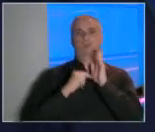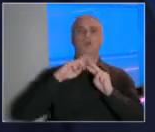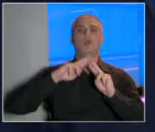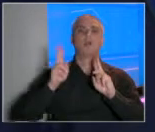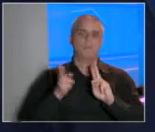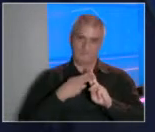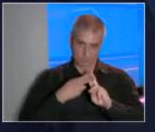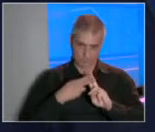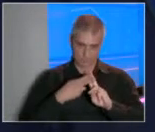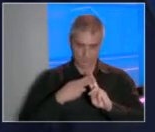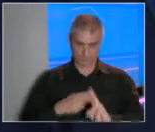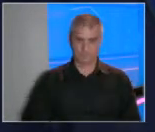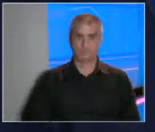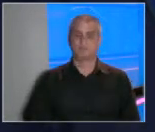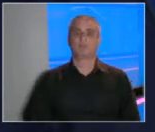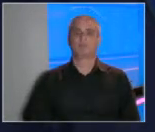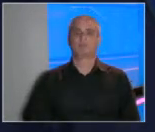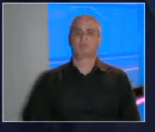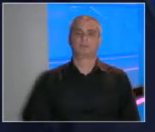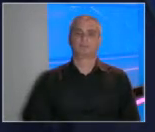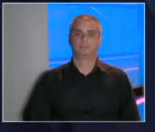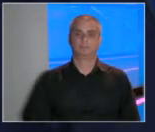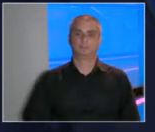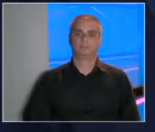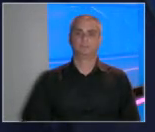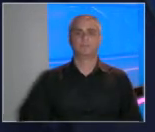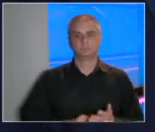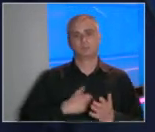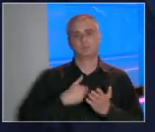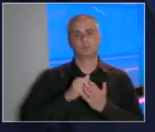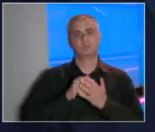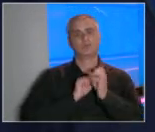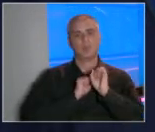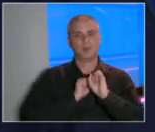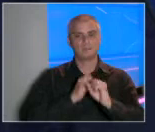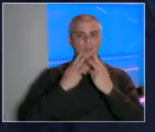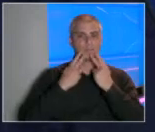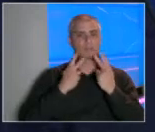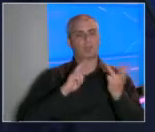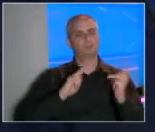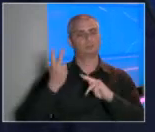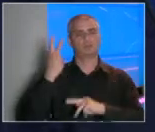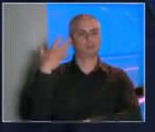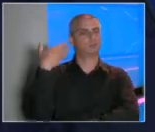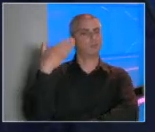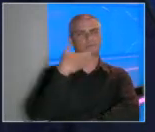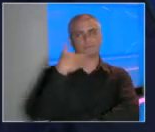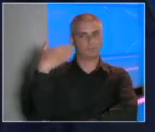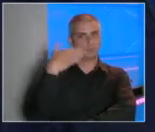mit internationalem Recht vereinbar wäre und deshalb wir nach wie vor zu einer verhandelten